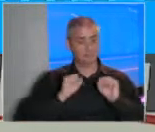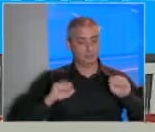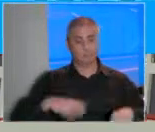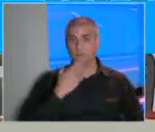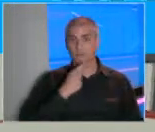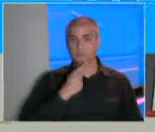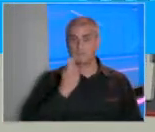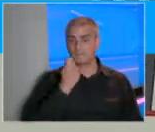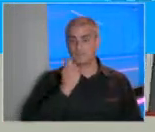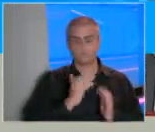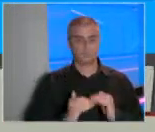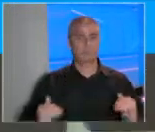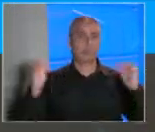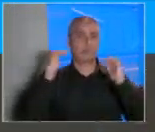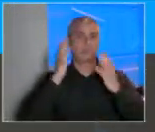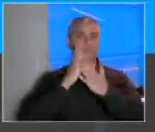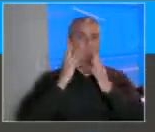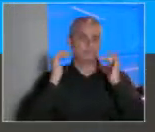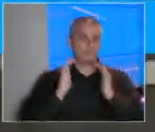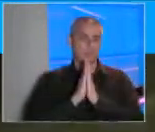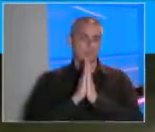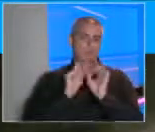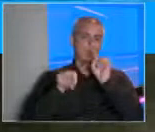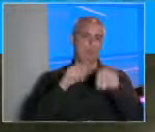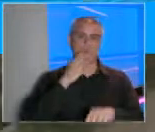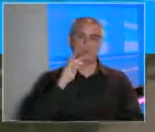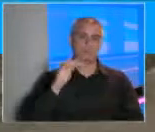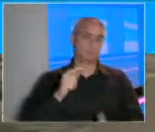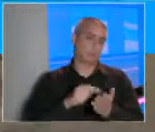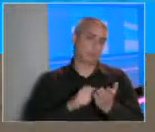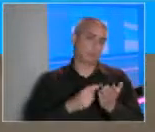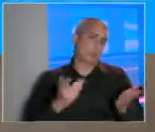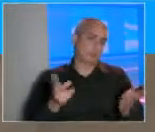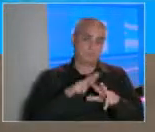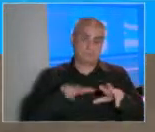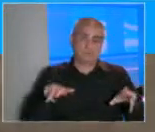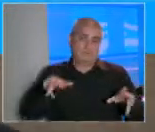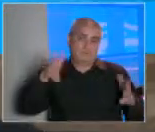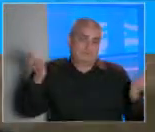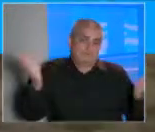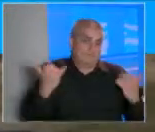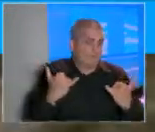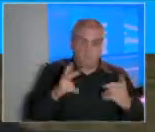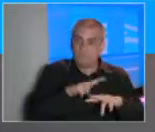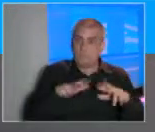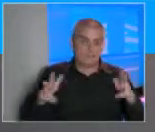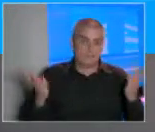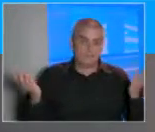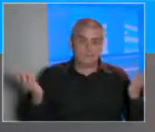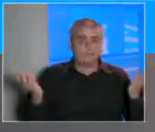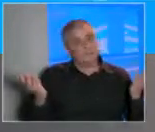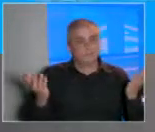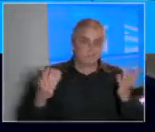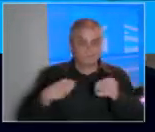הריבונות, המחירים יעלו וכבר יהיה פחות ביקוש להגיע ליהודה ושומרון, מכיוון שהמצב, כפי שאתה מתאר אותו כרגע, שהוא מצב, איך